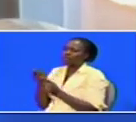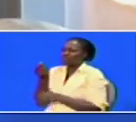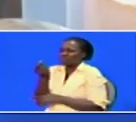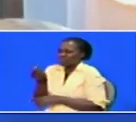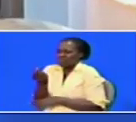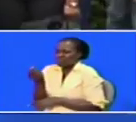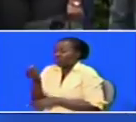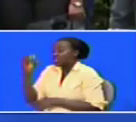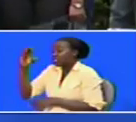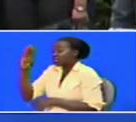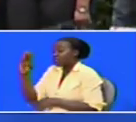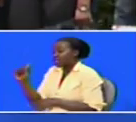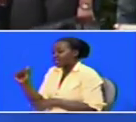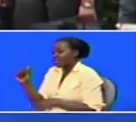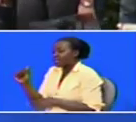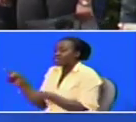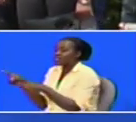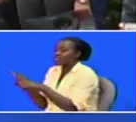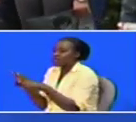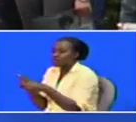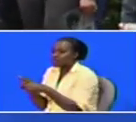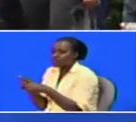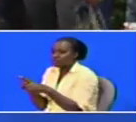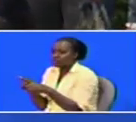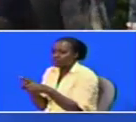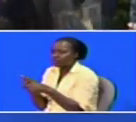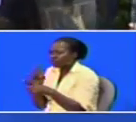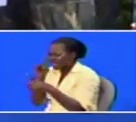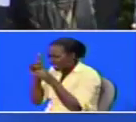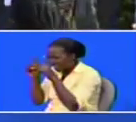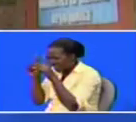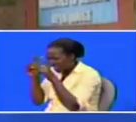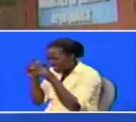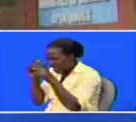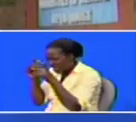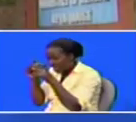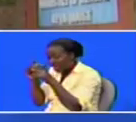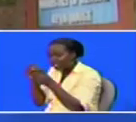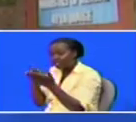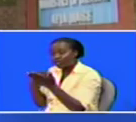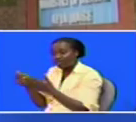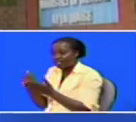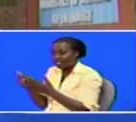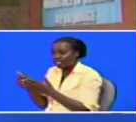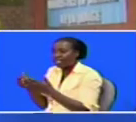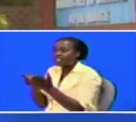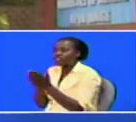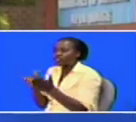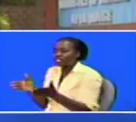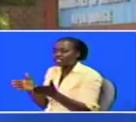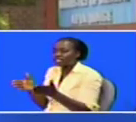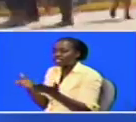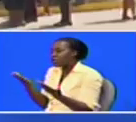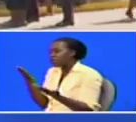Hii CBA pia inaongea kuhusu a research fund ambapo unapata madaktari walio na degree ya pili ama